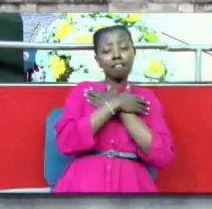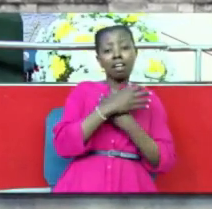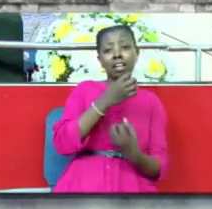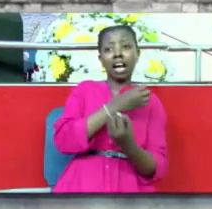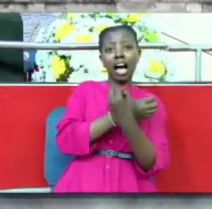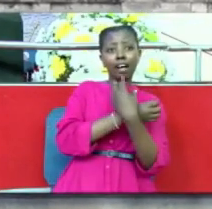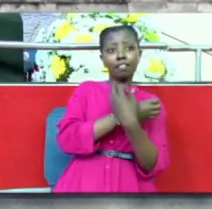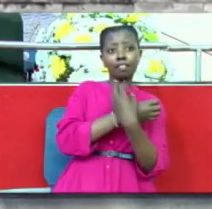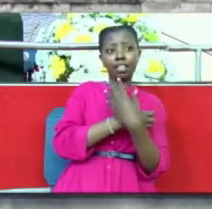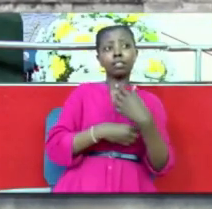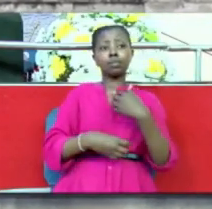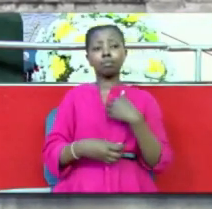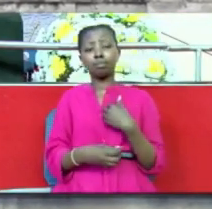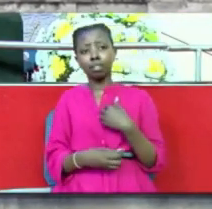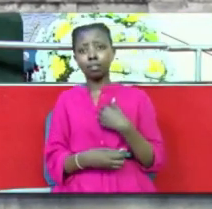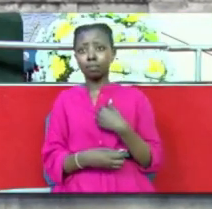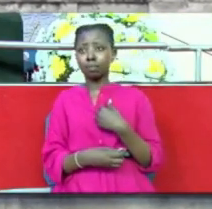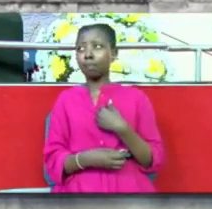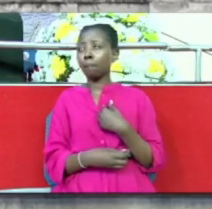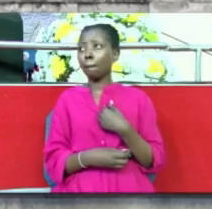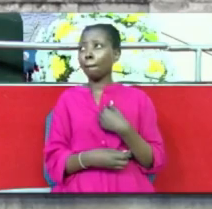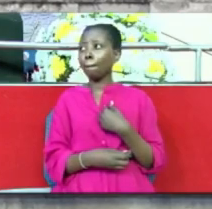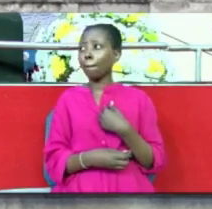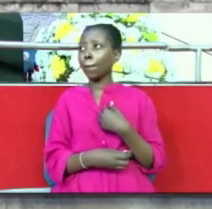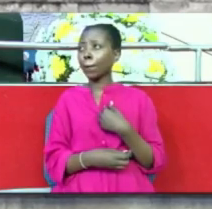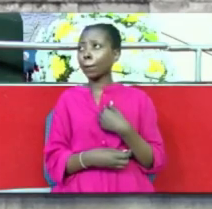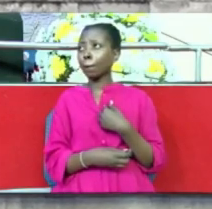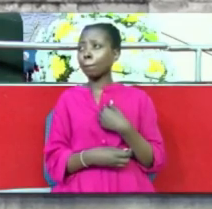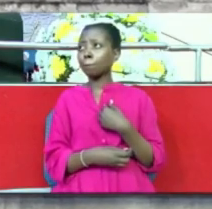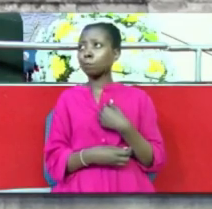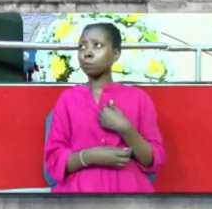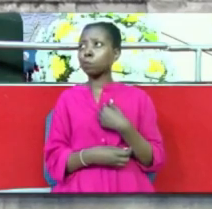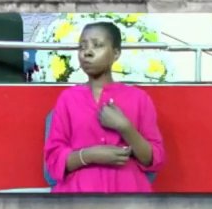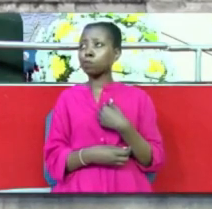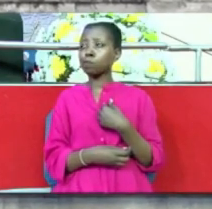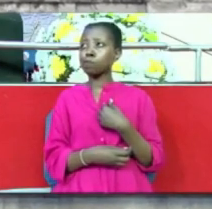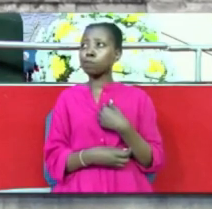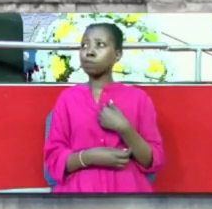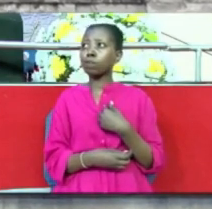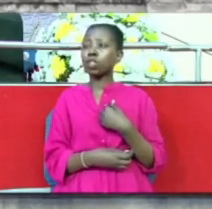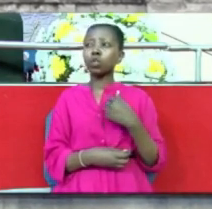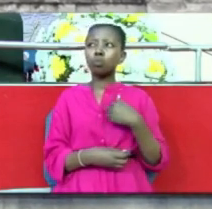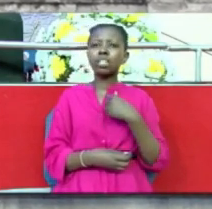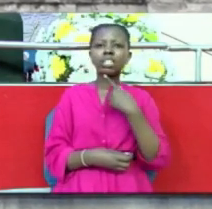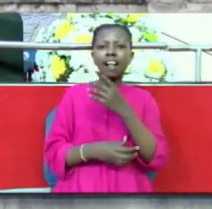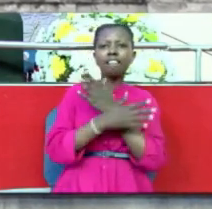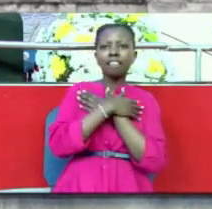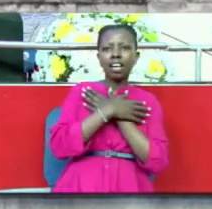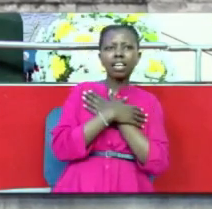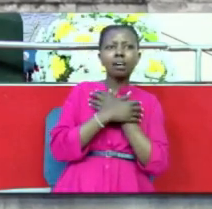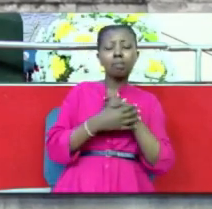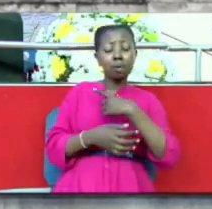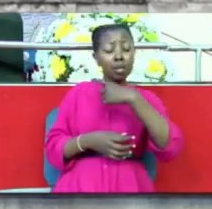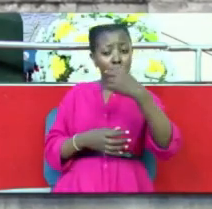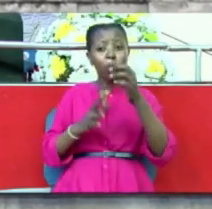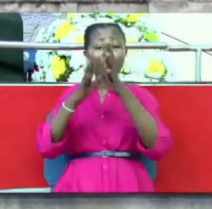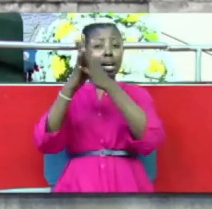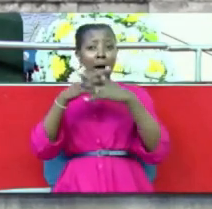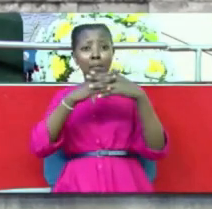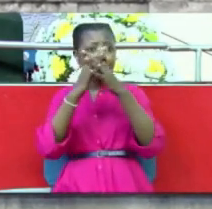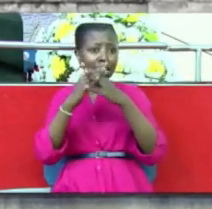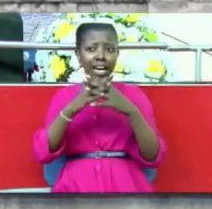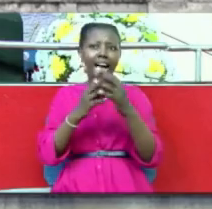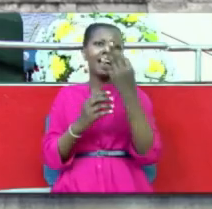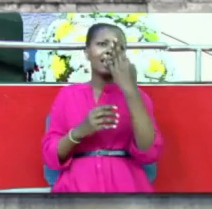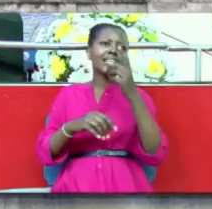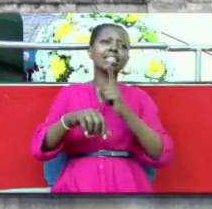lazima kila mtu anayekujua unamwambia mara tatu. Peterson, unajua ninaenda Amerika. Yani unataka kumwambia atoe kitu. Na kama hakusikia